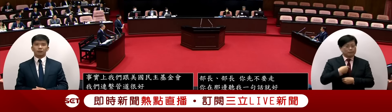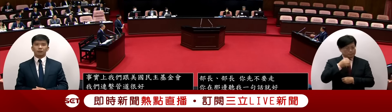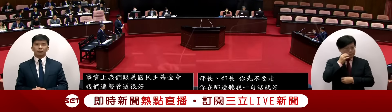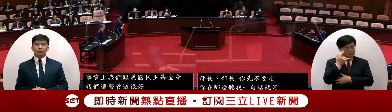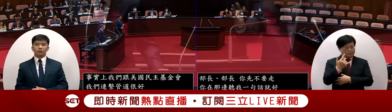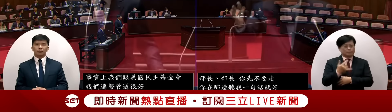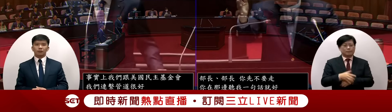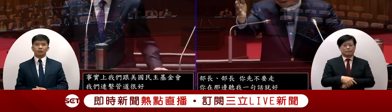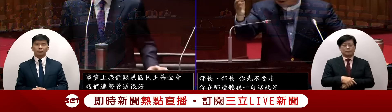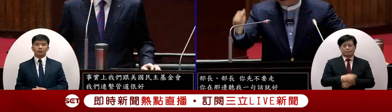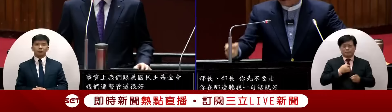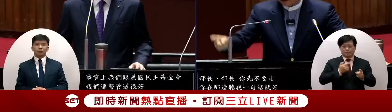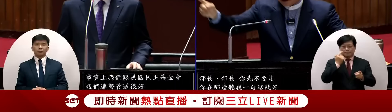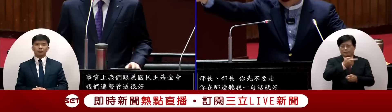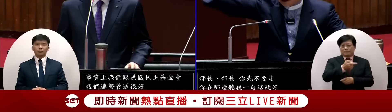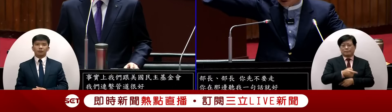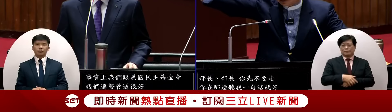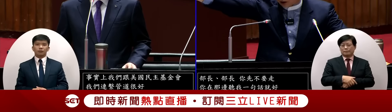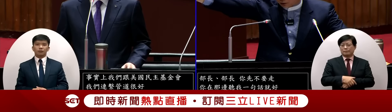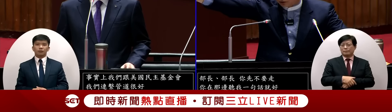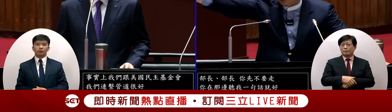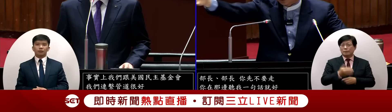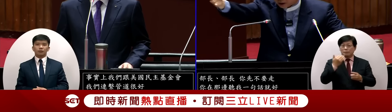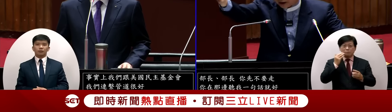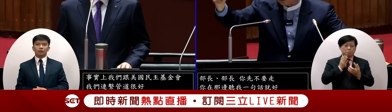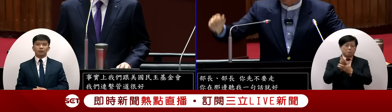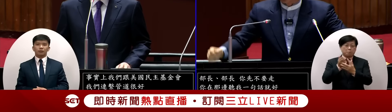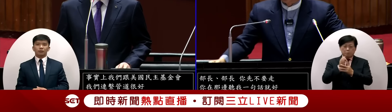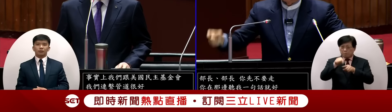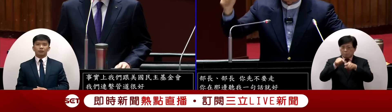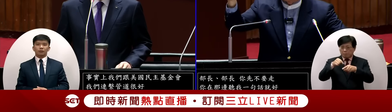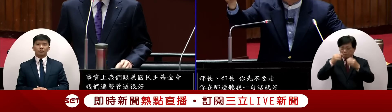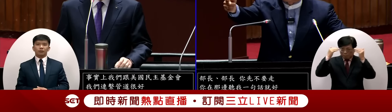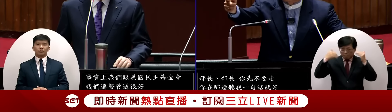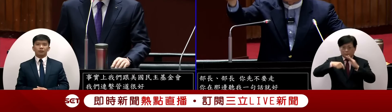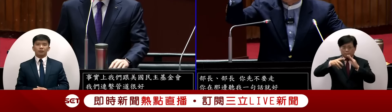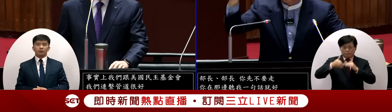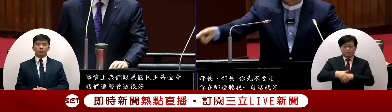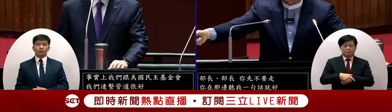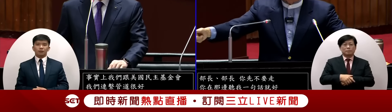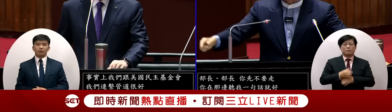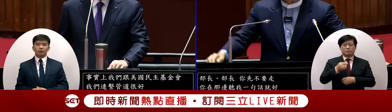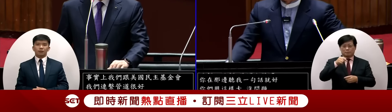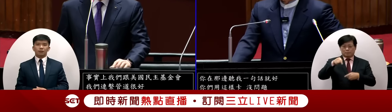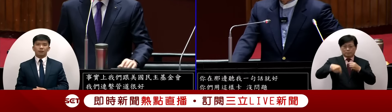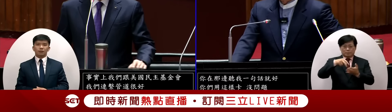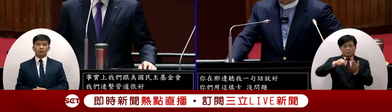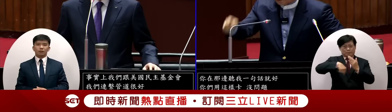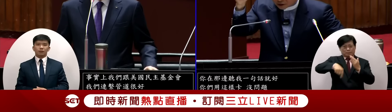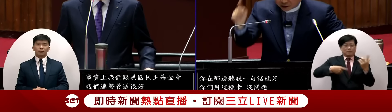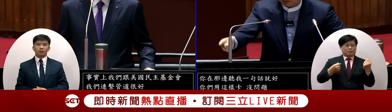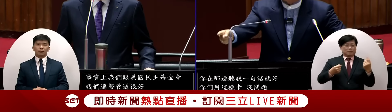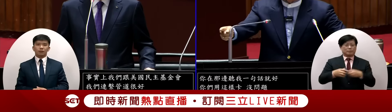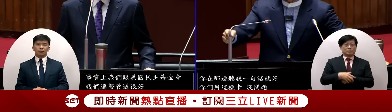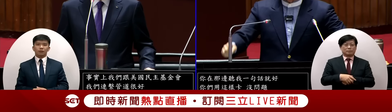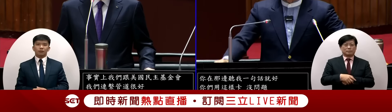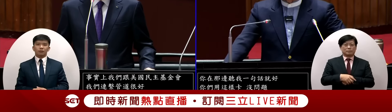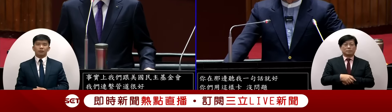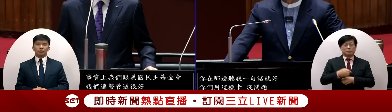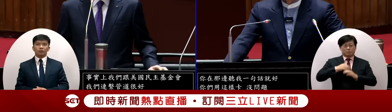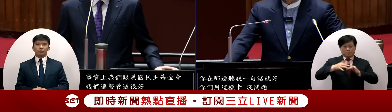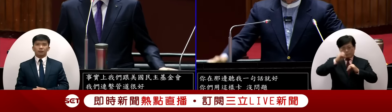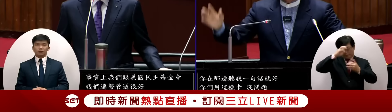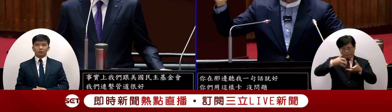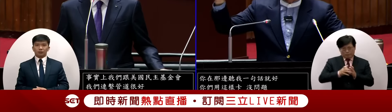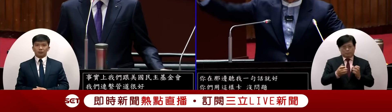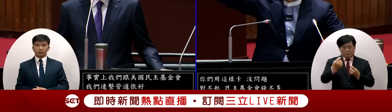办，走着瞧，看着办。这样欺负韩国瑜，你看着好了，欺负韩国瑜等于欺负立法院，特别是欺负立法院的国民党